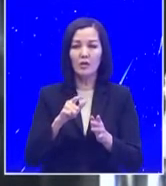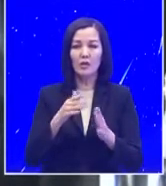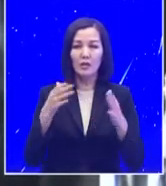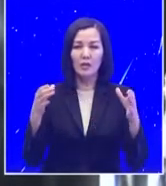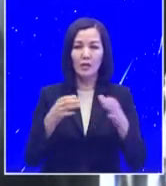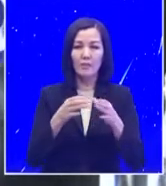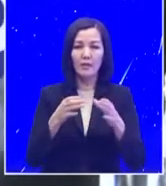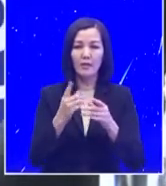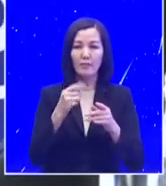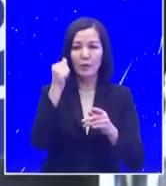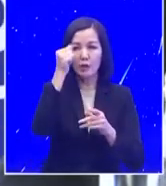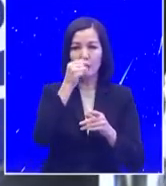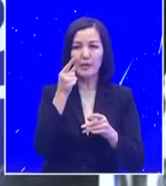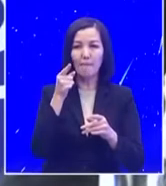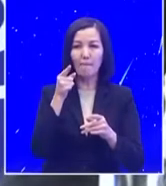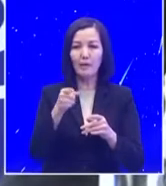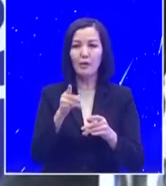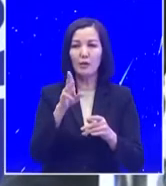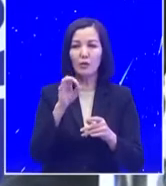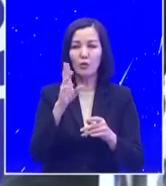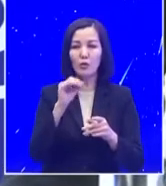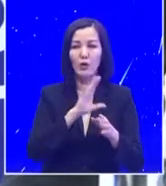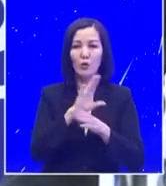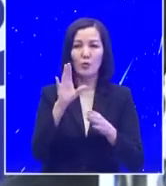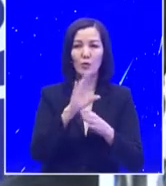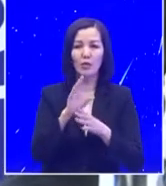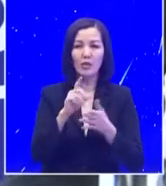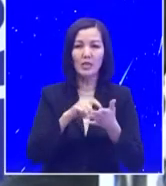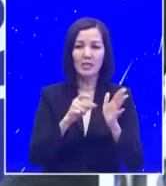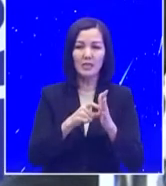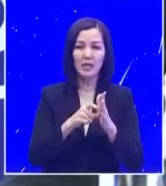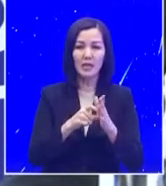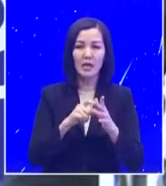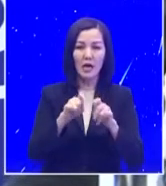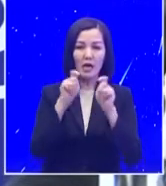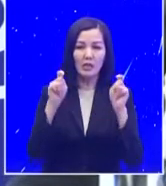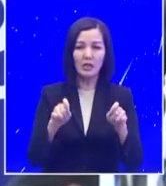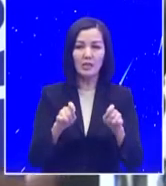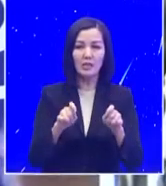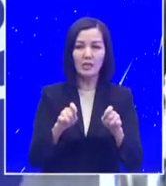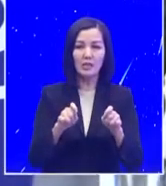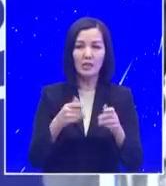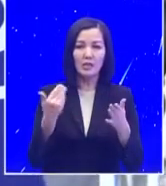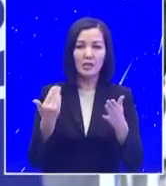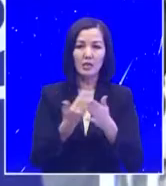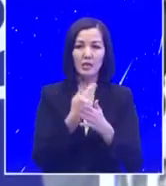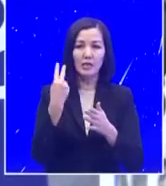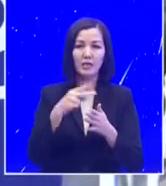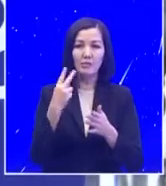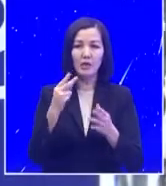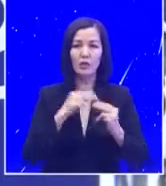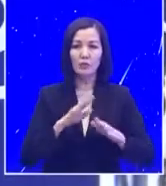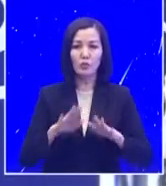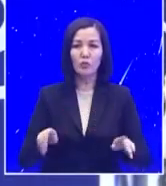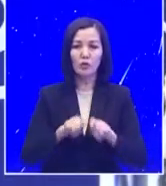компаниясының жылына 1000 тонна бөлен етін өндіретін серті іске қосылды. Бұл жерде жаңадан 22 жұмыс